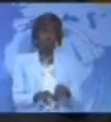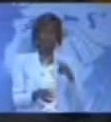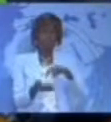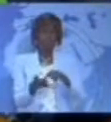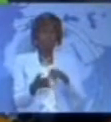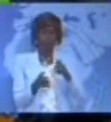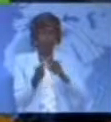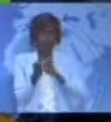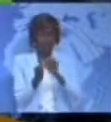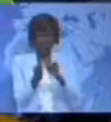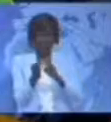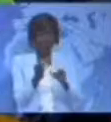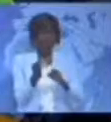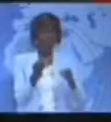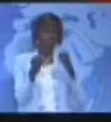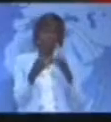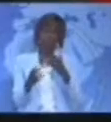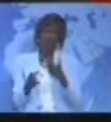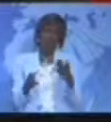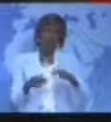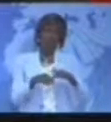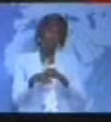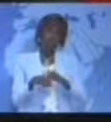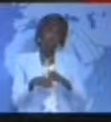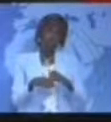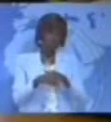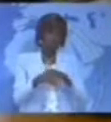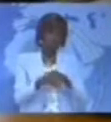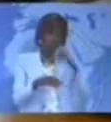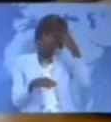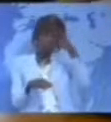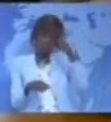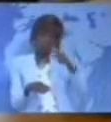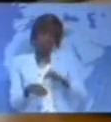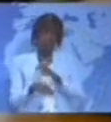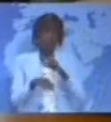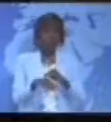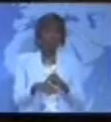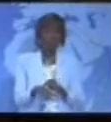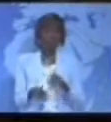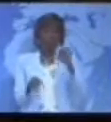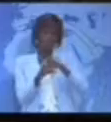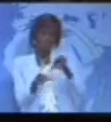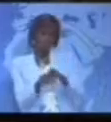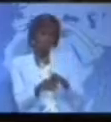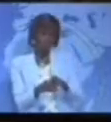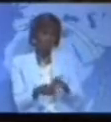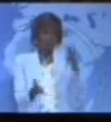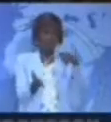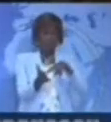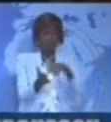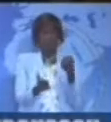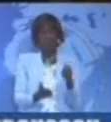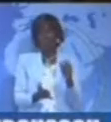d'évoquer plusieurs questions liées à la vie politique de la nation, les élections présidentielles qui pointent à l'horizon notamment. 2016 est